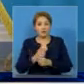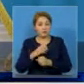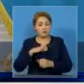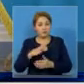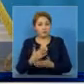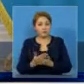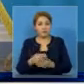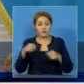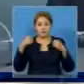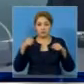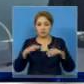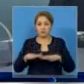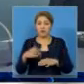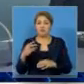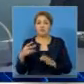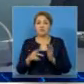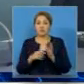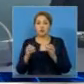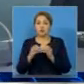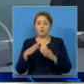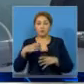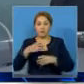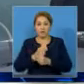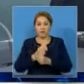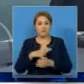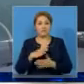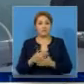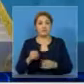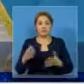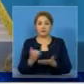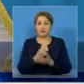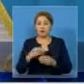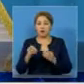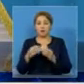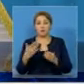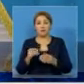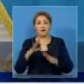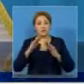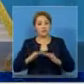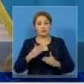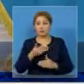жатыр. Сауда айналымы 7-10%-ға дейін қысқарды. Табыс 10.6%-ға кеміді.